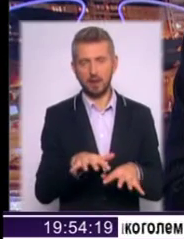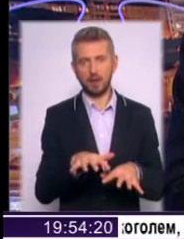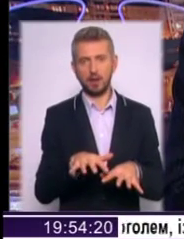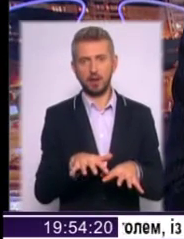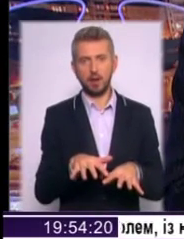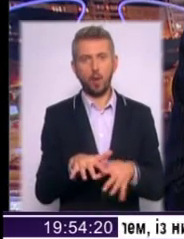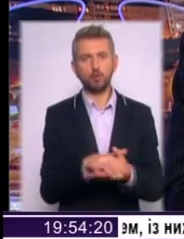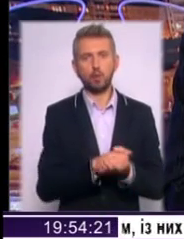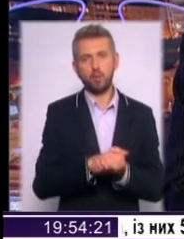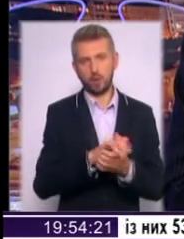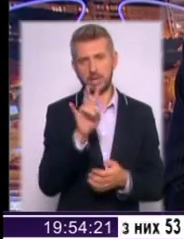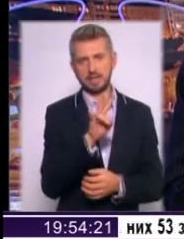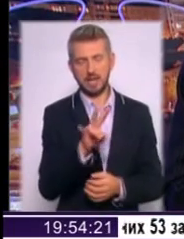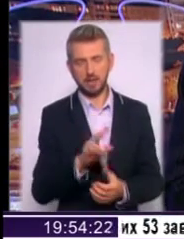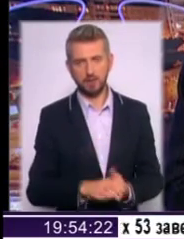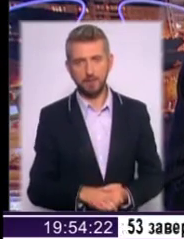так.